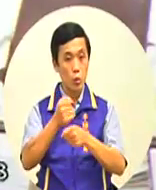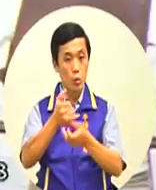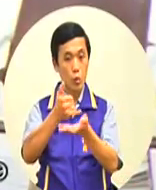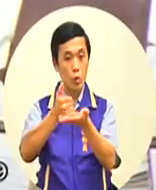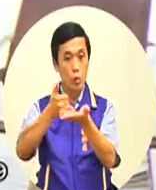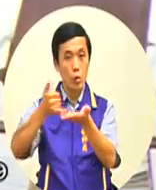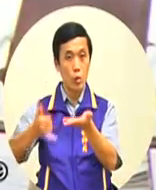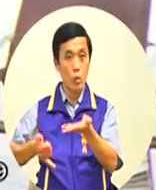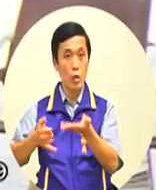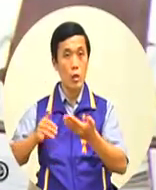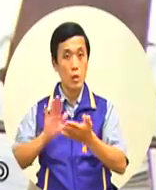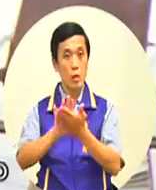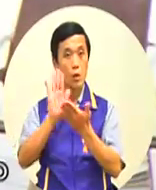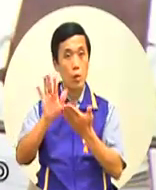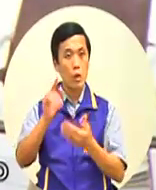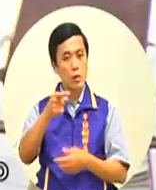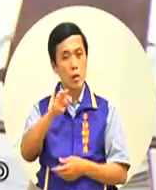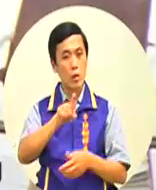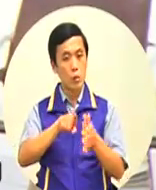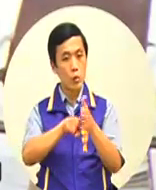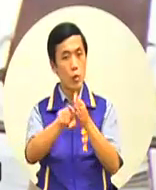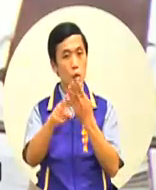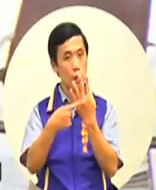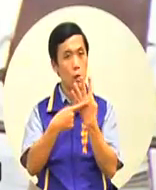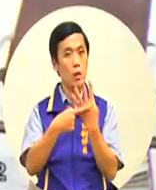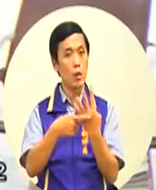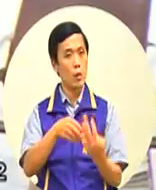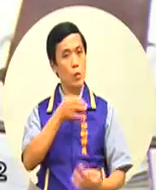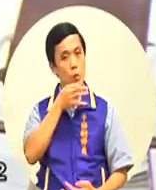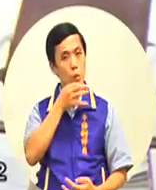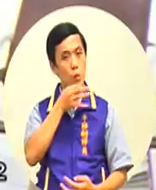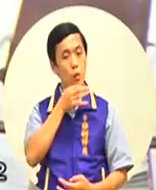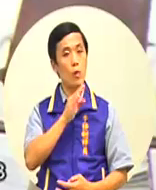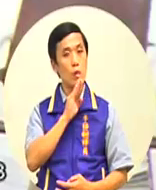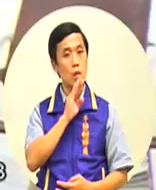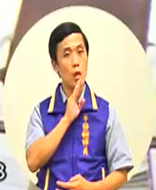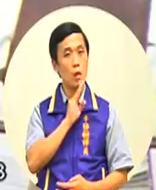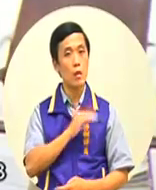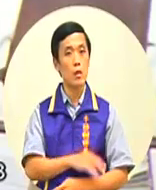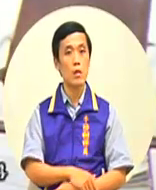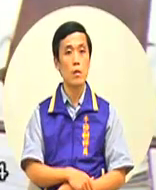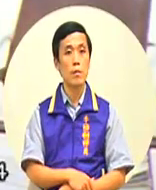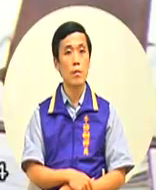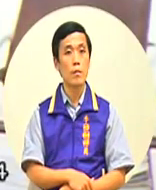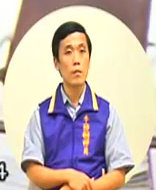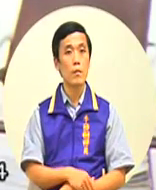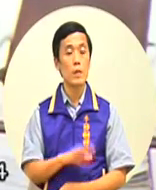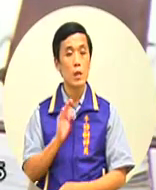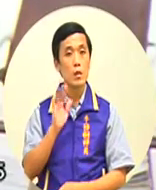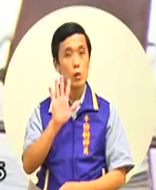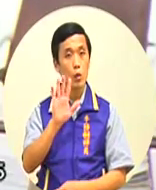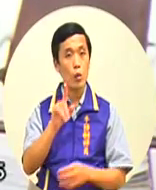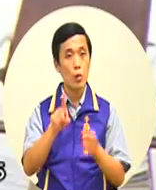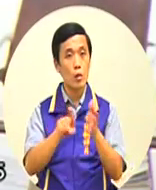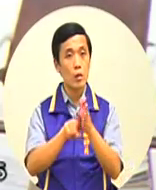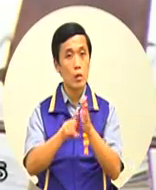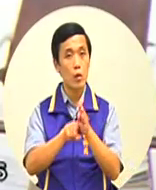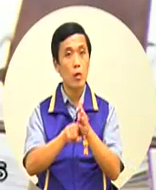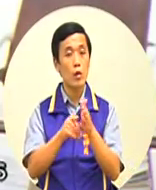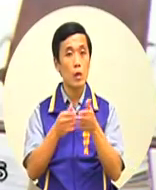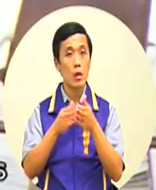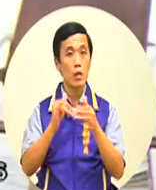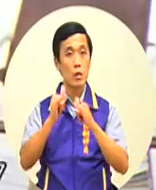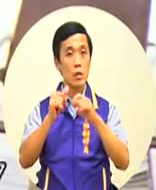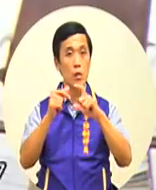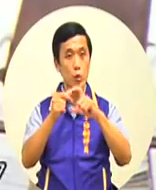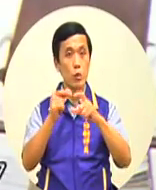嘛是有专业人才啦，但是有当时啊，嘛是爱透过社区的妈妈